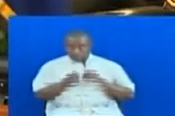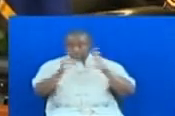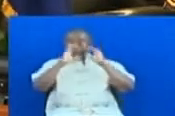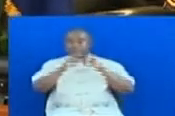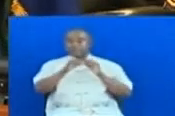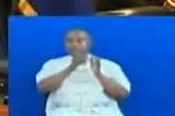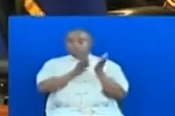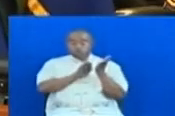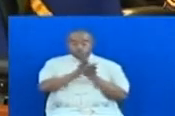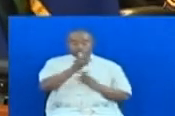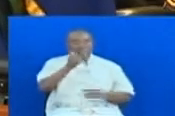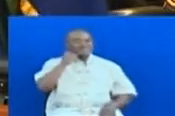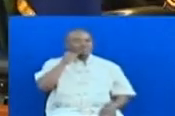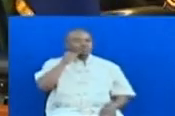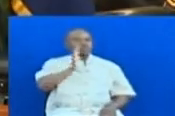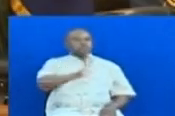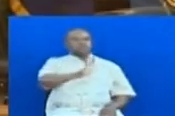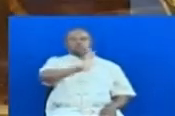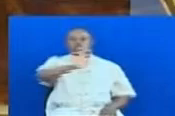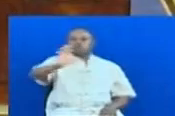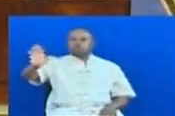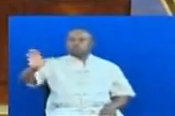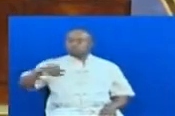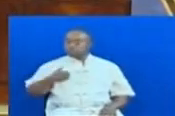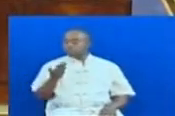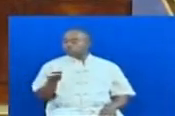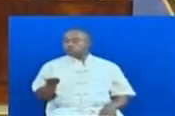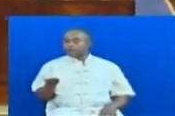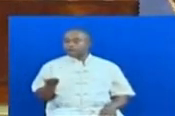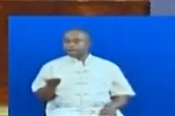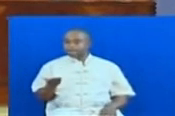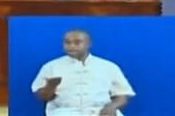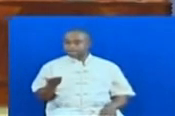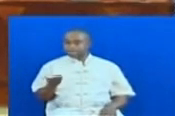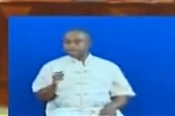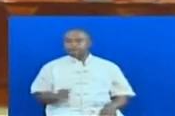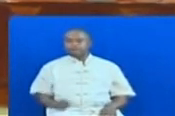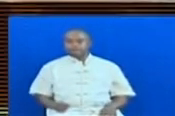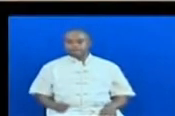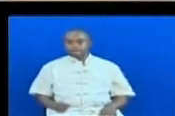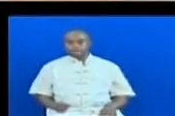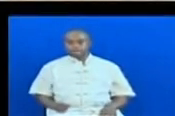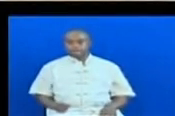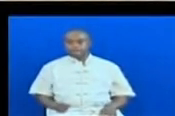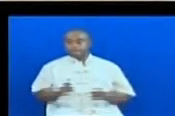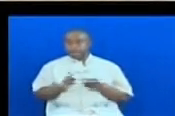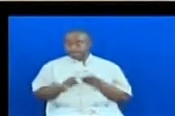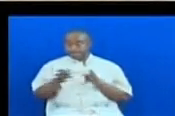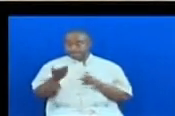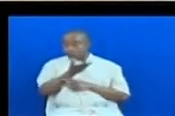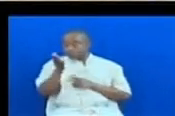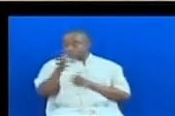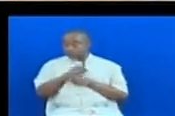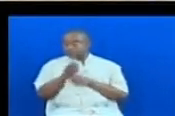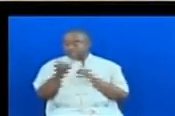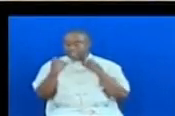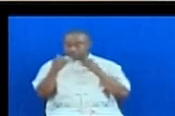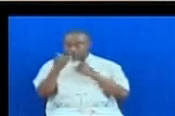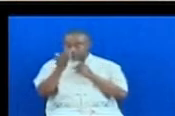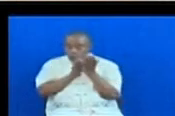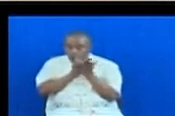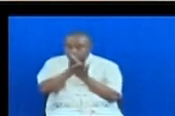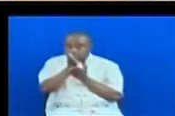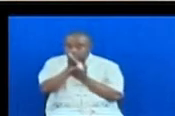kupitia simu zenu za mkononi ama za kiganjani, ama wengine watapata taarifa hizo